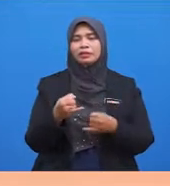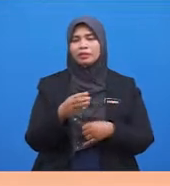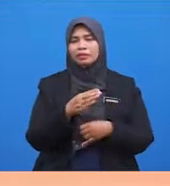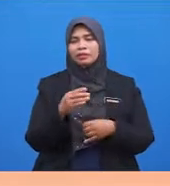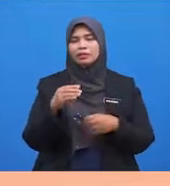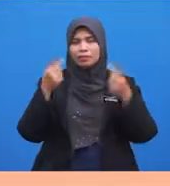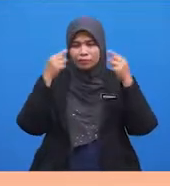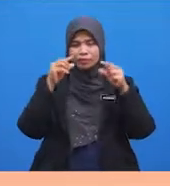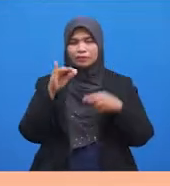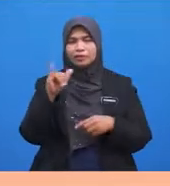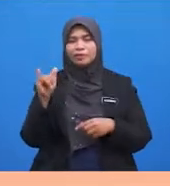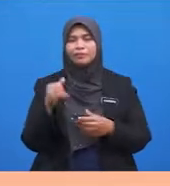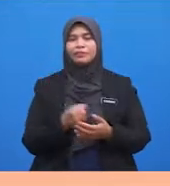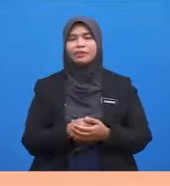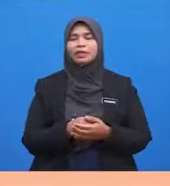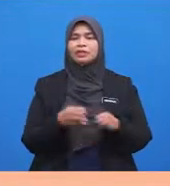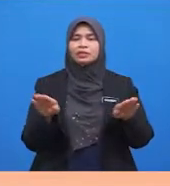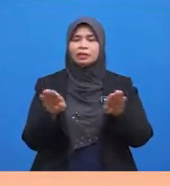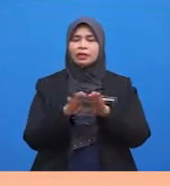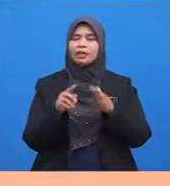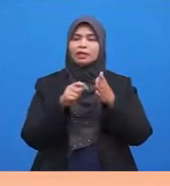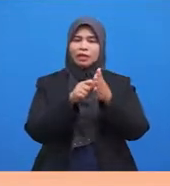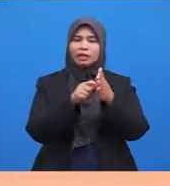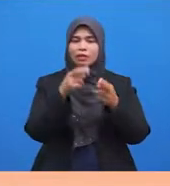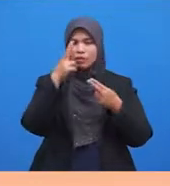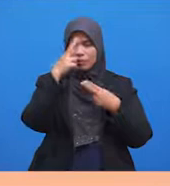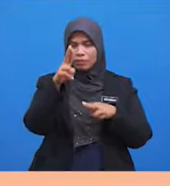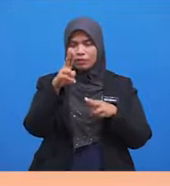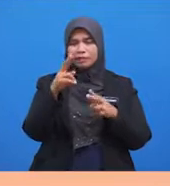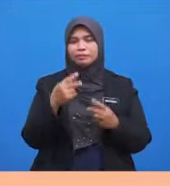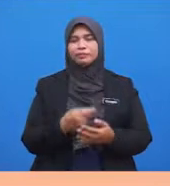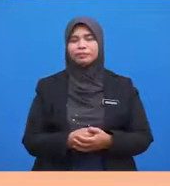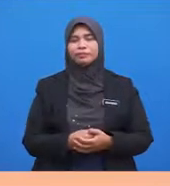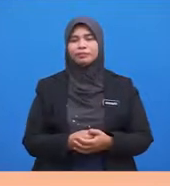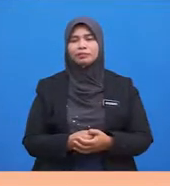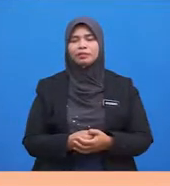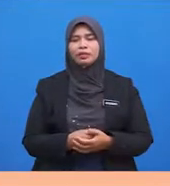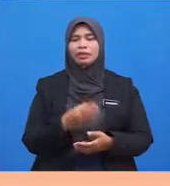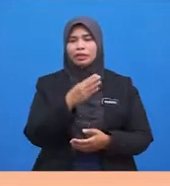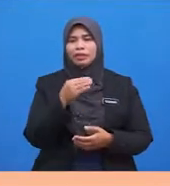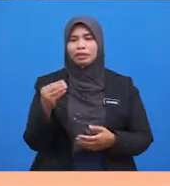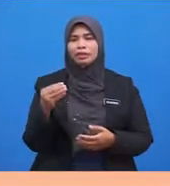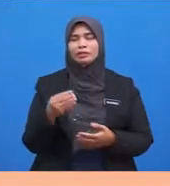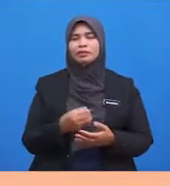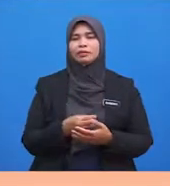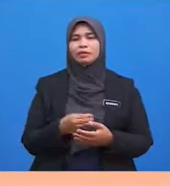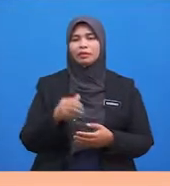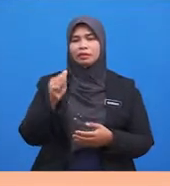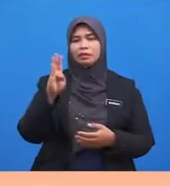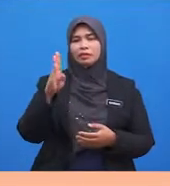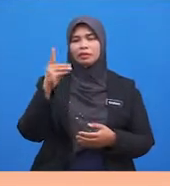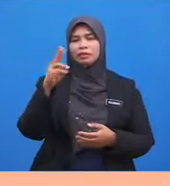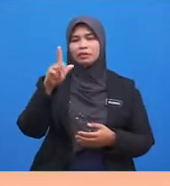Zaid bin Sabit sebagai tanda penghormatan. Manakala